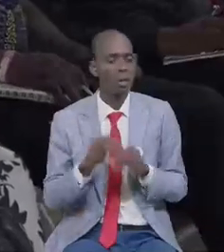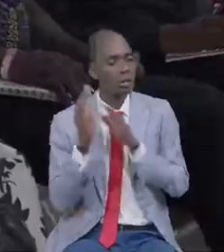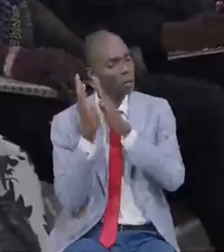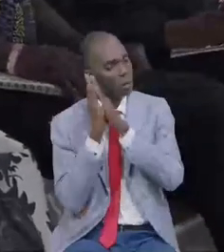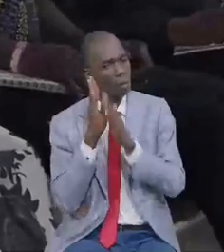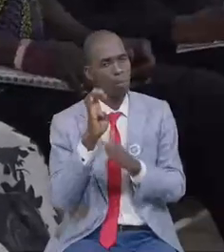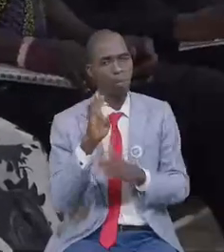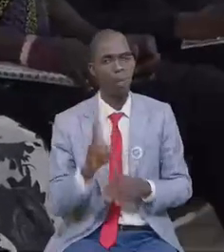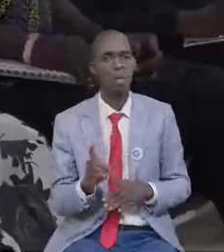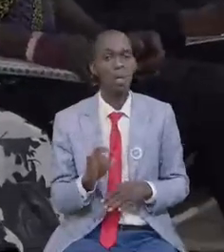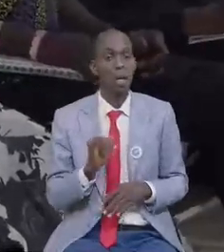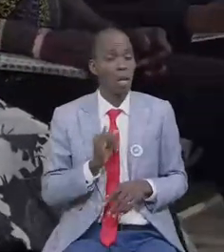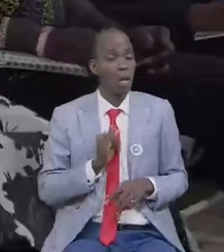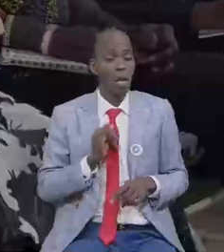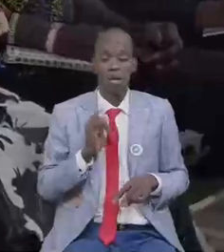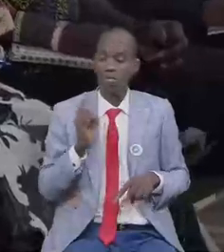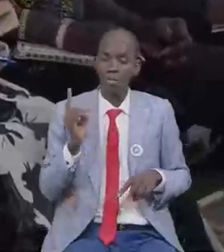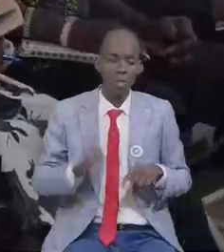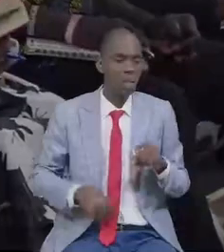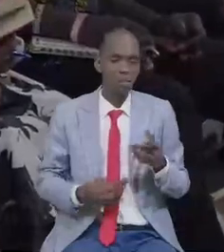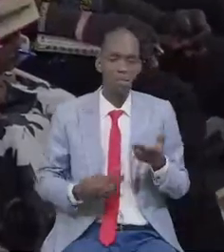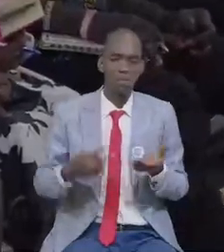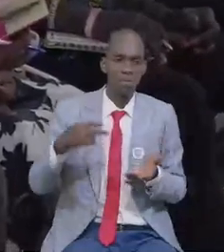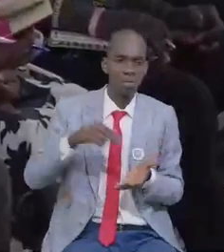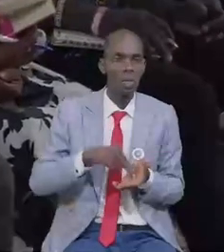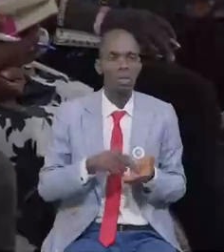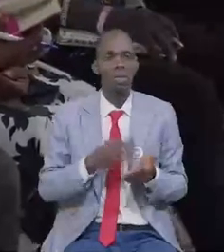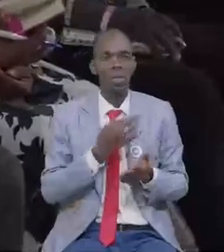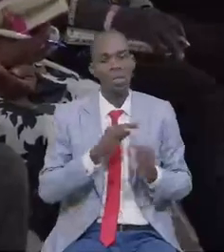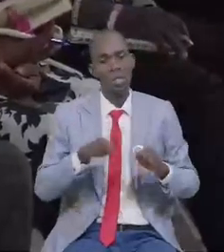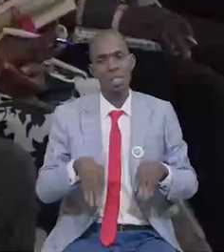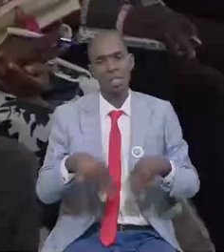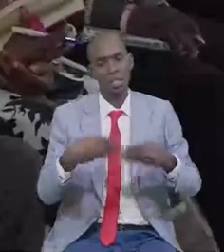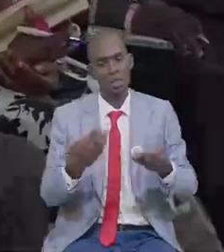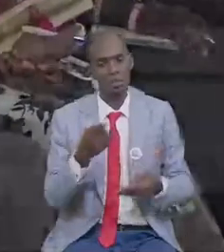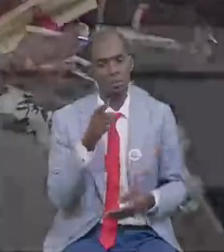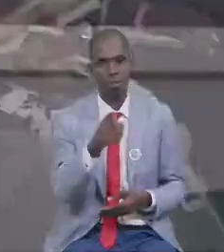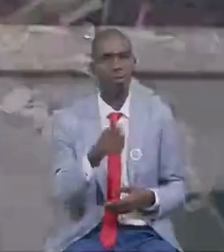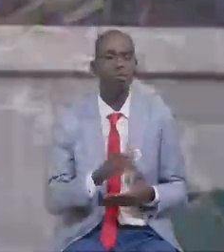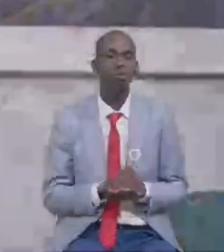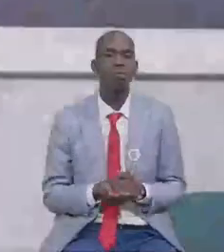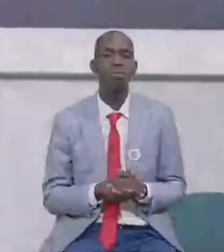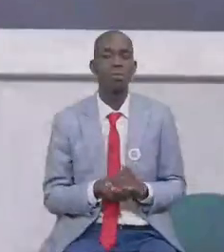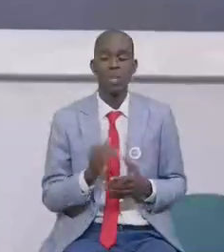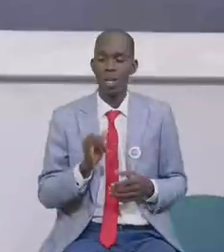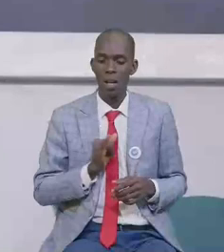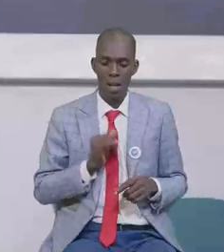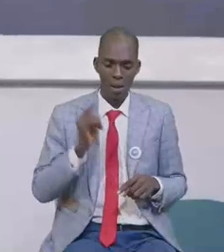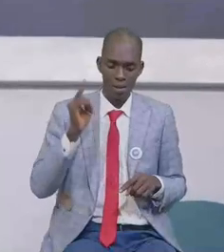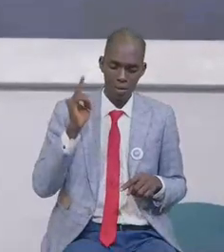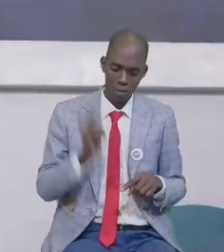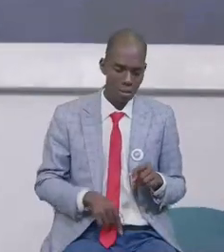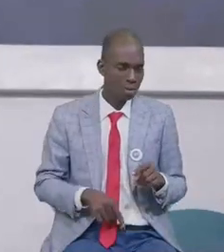Je ne puis me lever pour te les donner. Je ne puis me